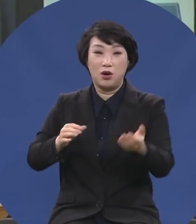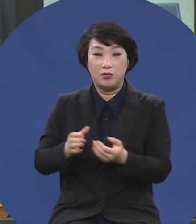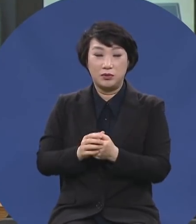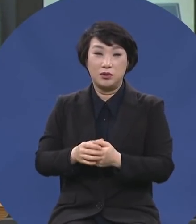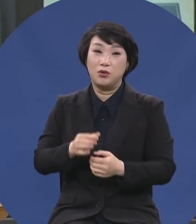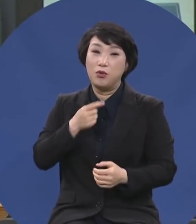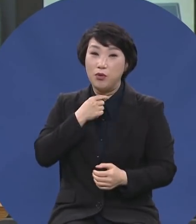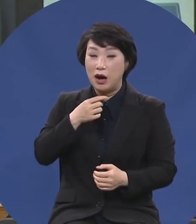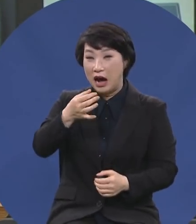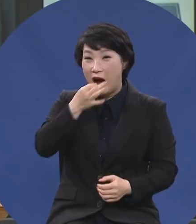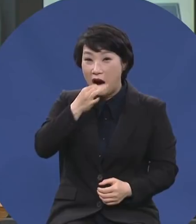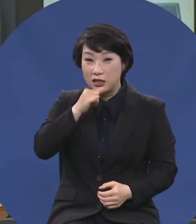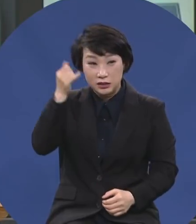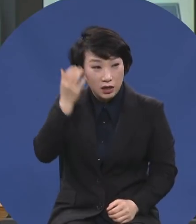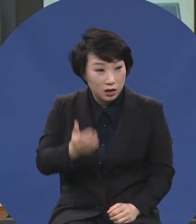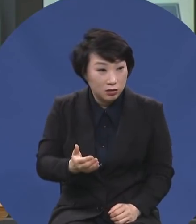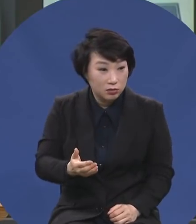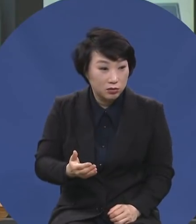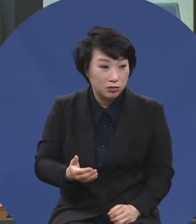생의 욕구가 있느냐 그 거죠.